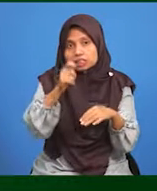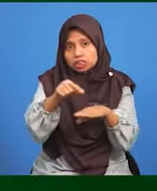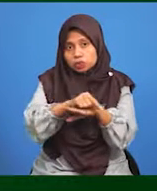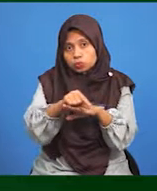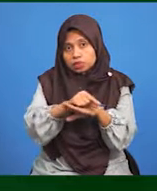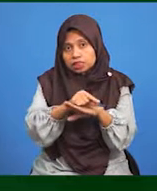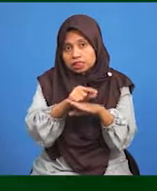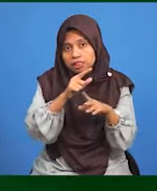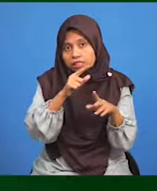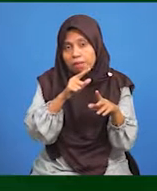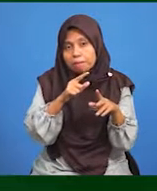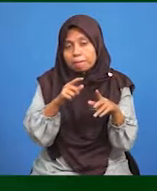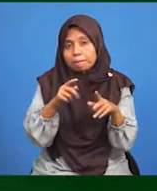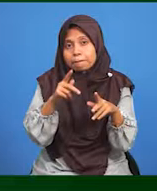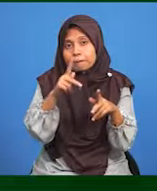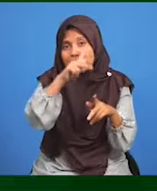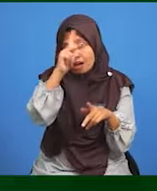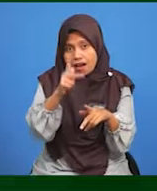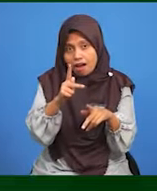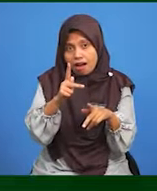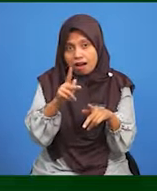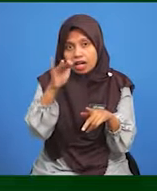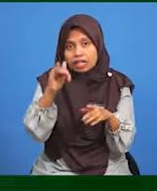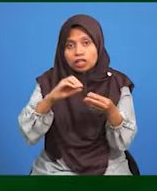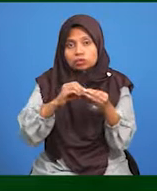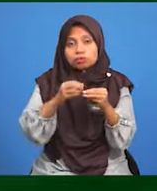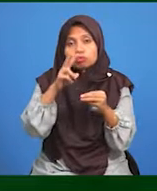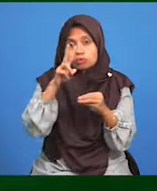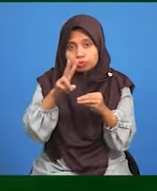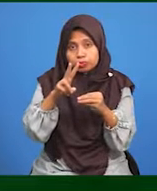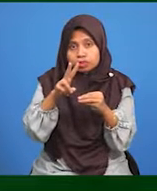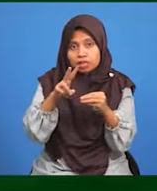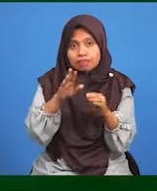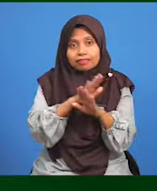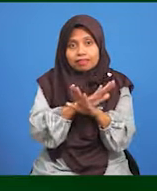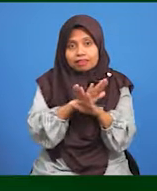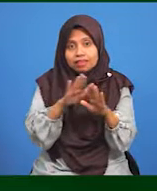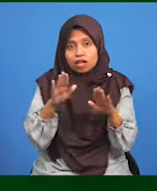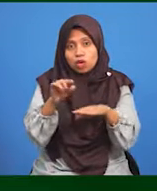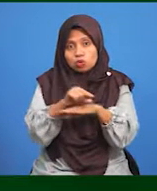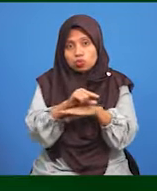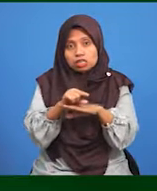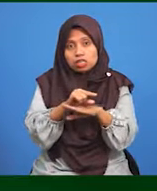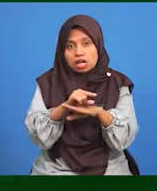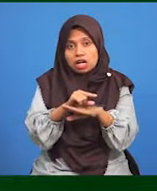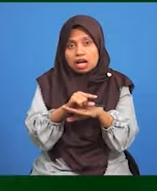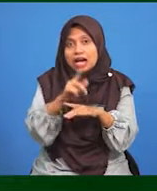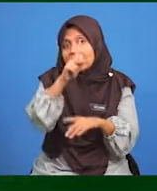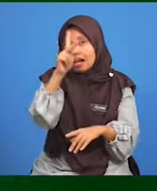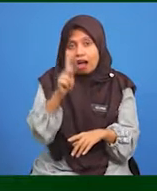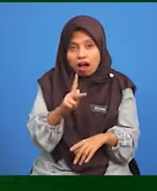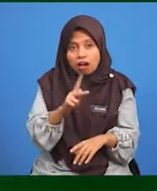partikel kah manakala ayat tanya yang kedua tidak menggunakan